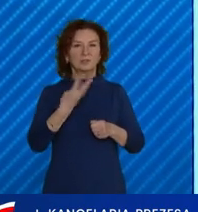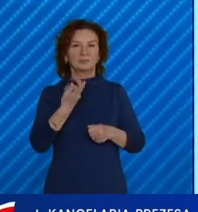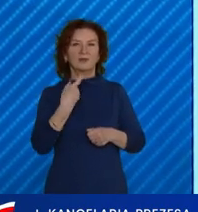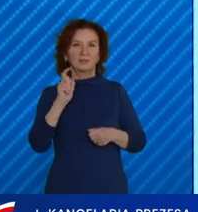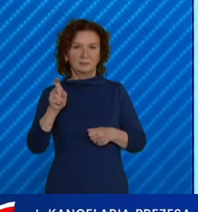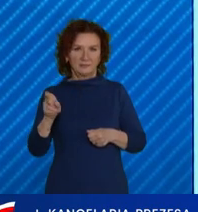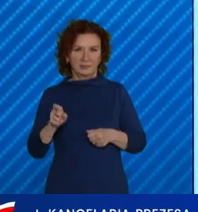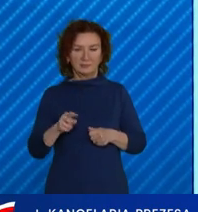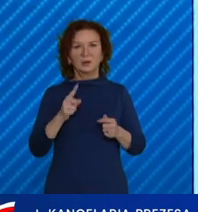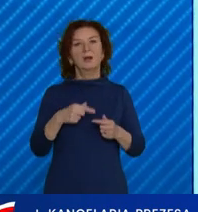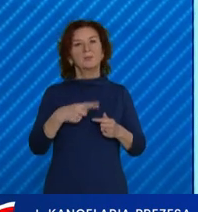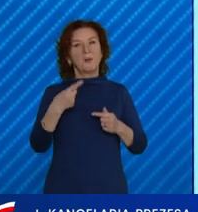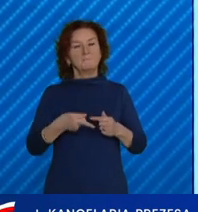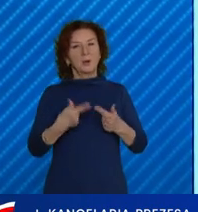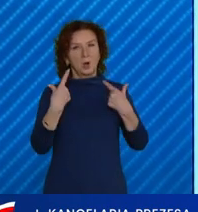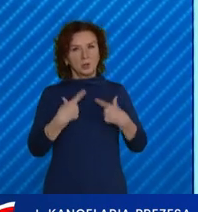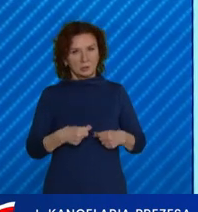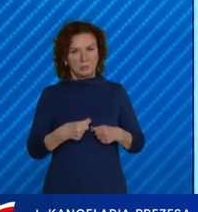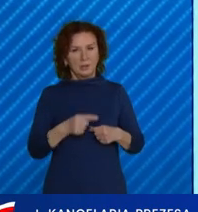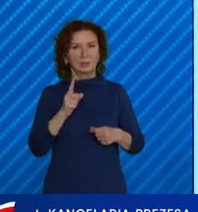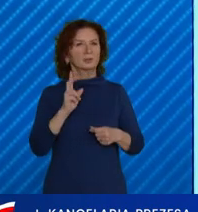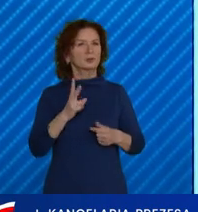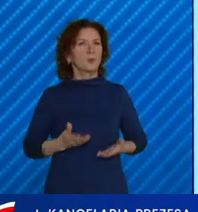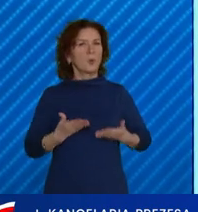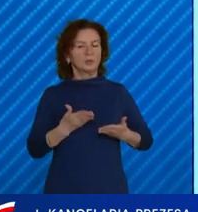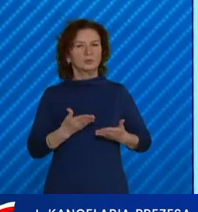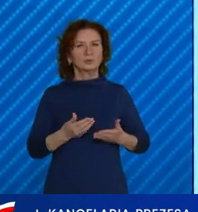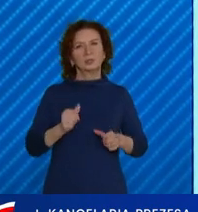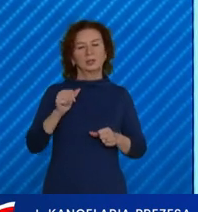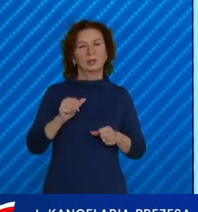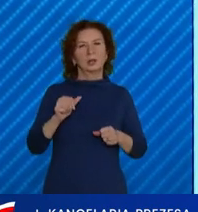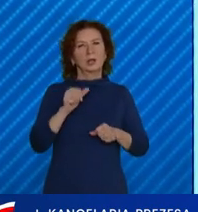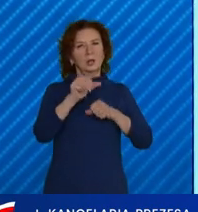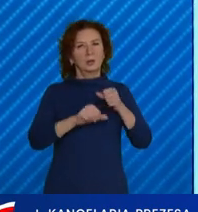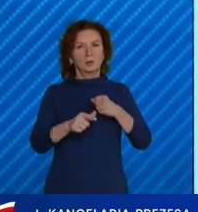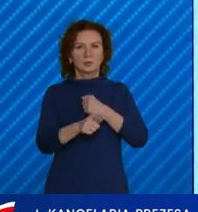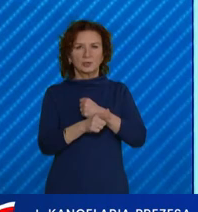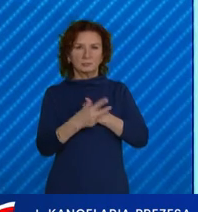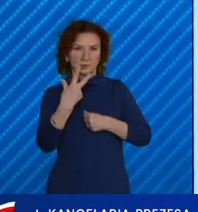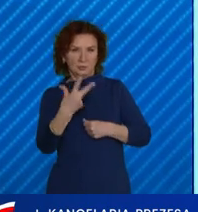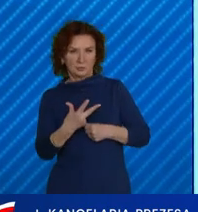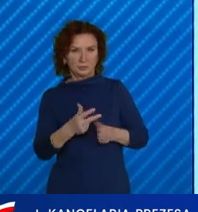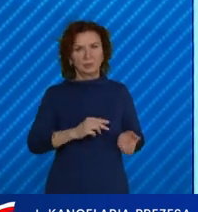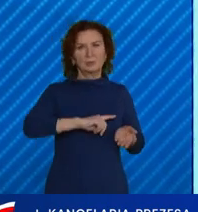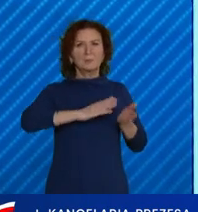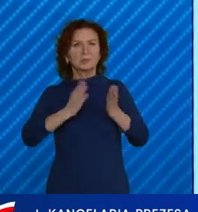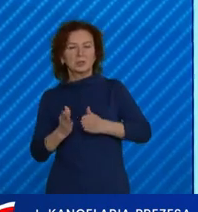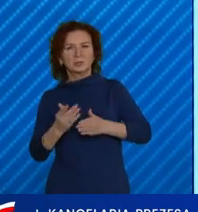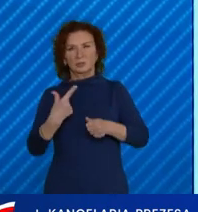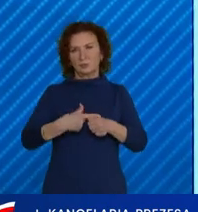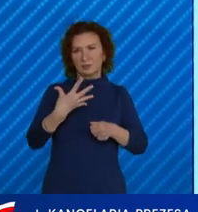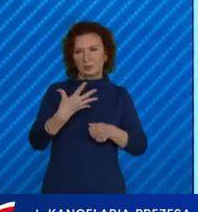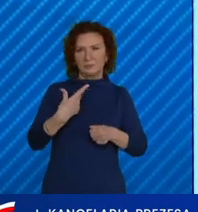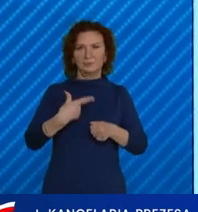po osobach, które urodziły się w roku 73 do przejście 25 kwietnia czy 26 kwietnia